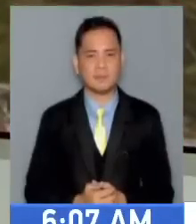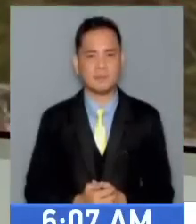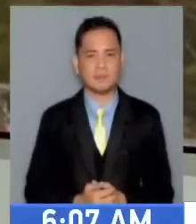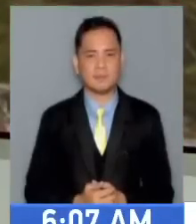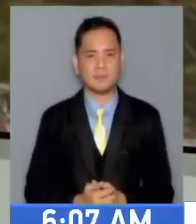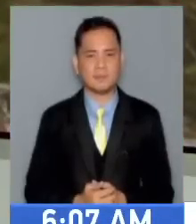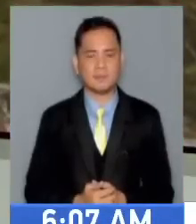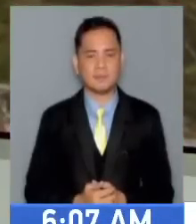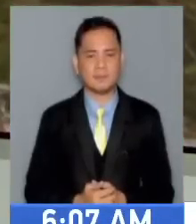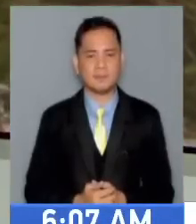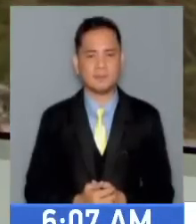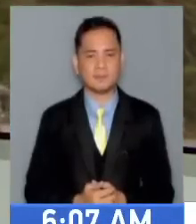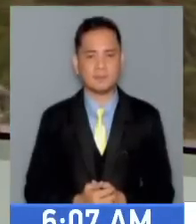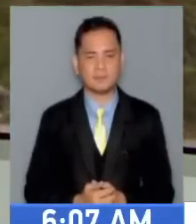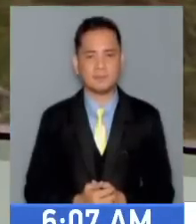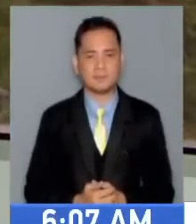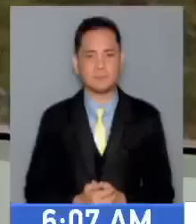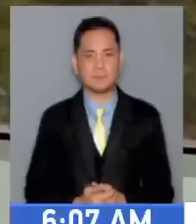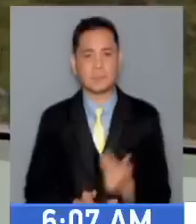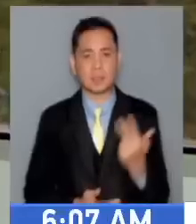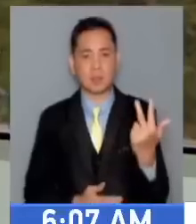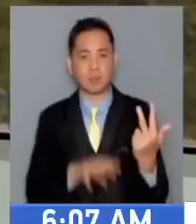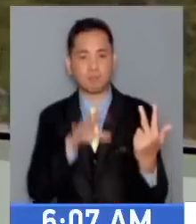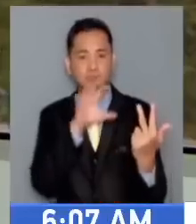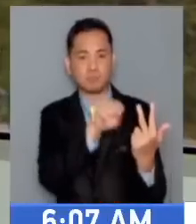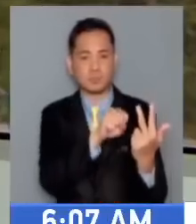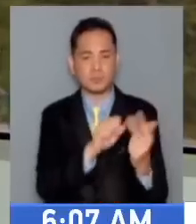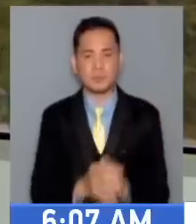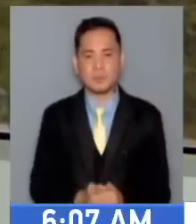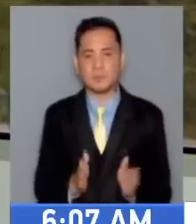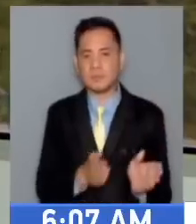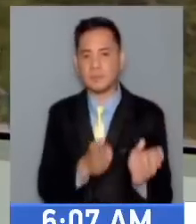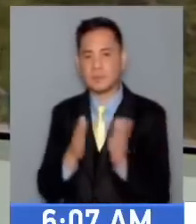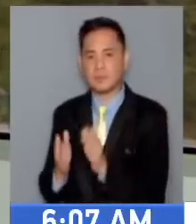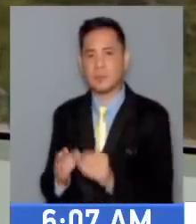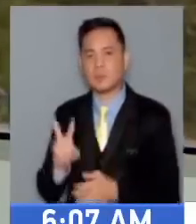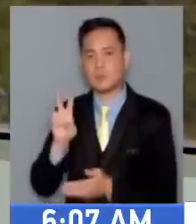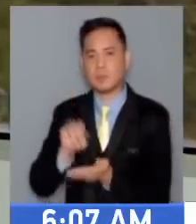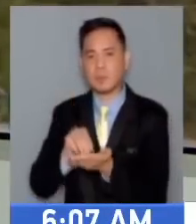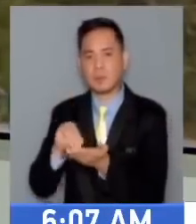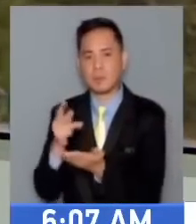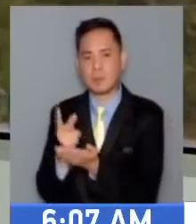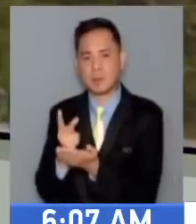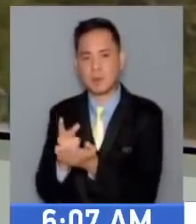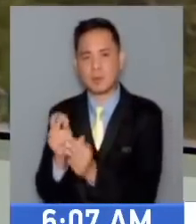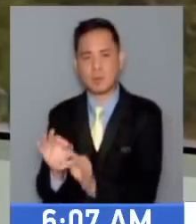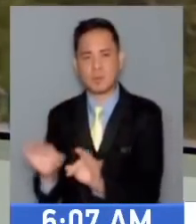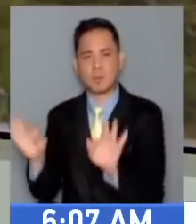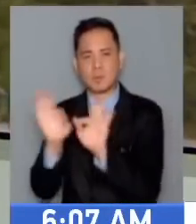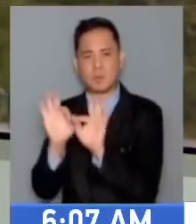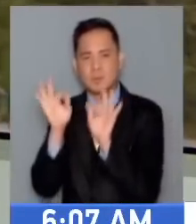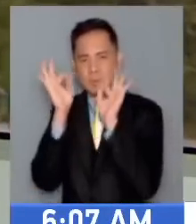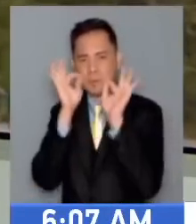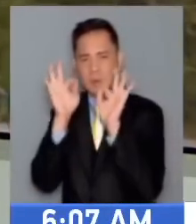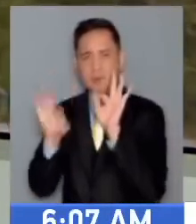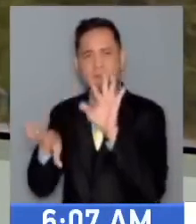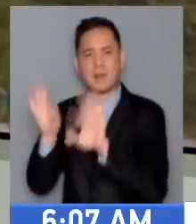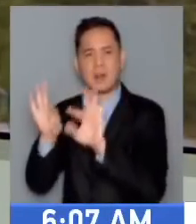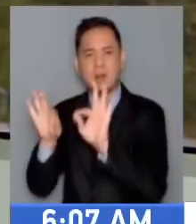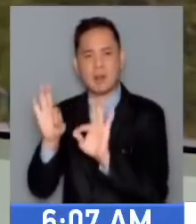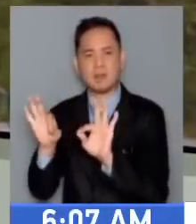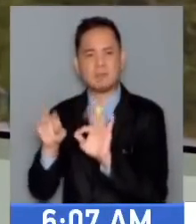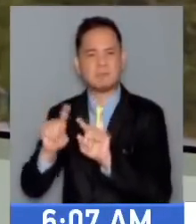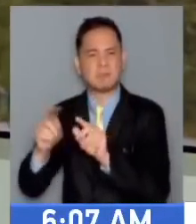Tatlo ang arestado at halos 20 milyong pisong halaga ng hinihinalang Shabu ang nasabat sa magkahiwalay na anti-drug operation sa Davao City. Nagdulot